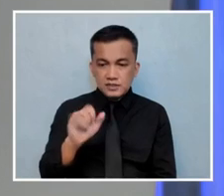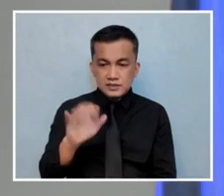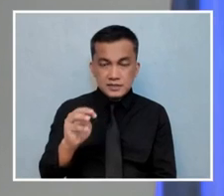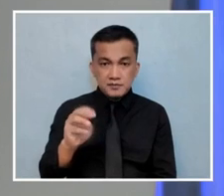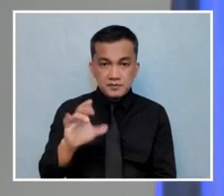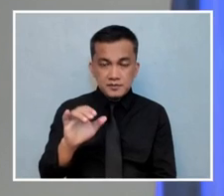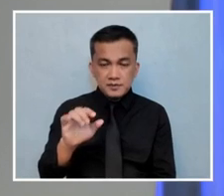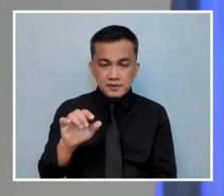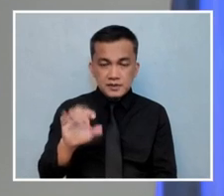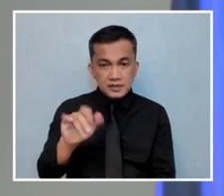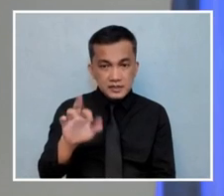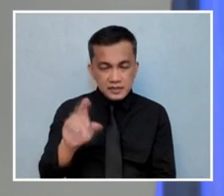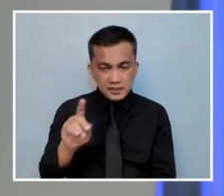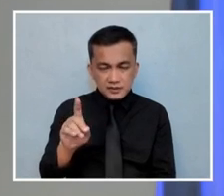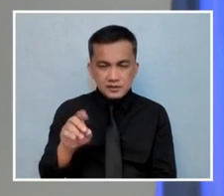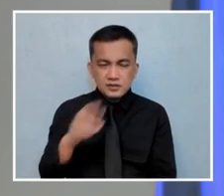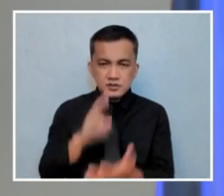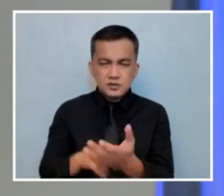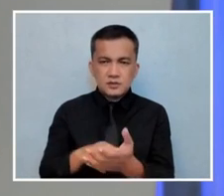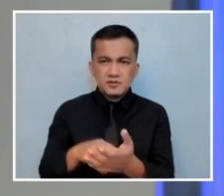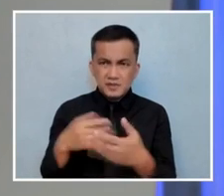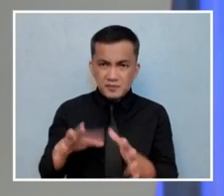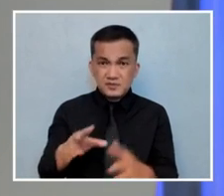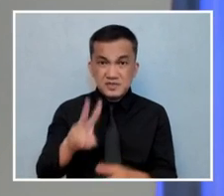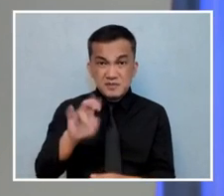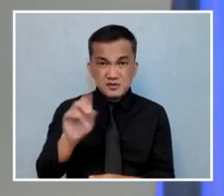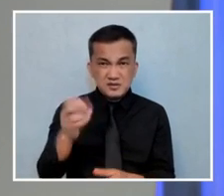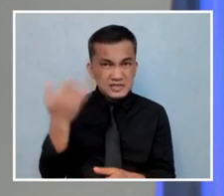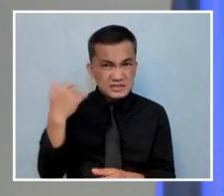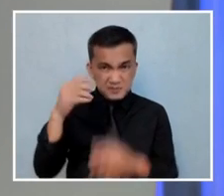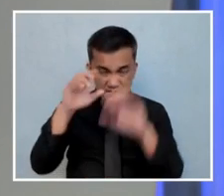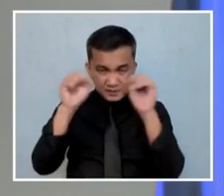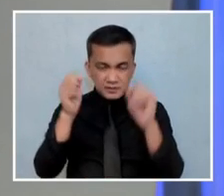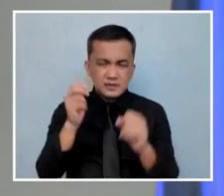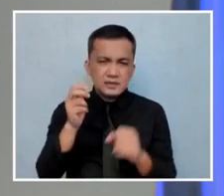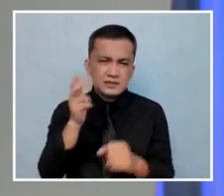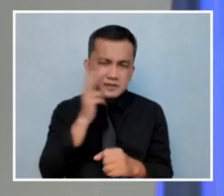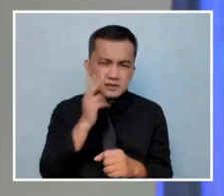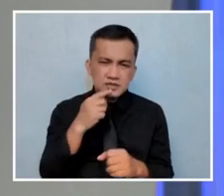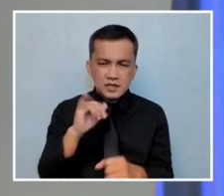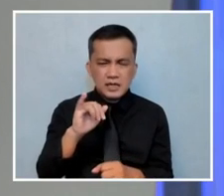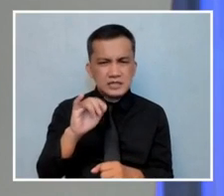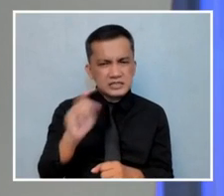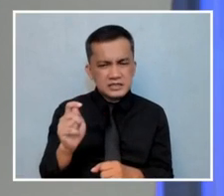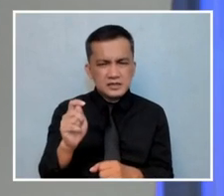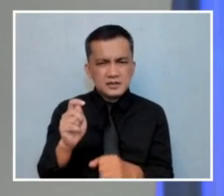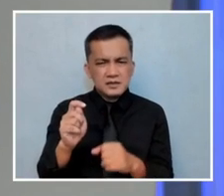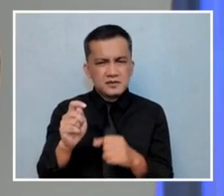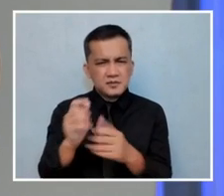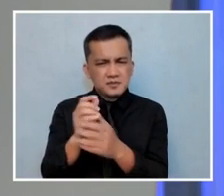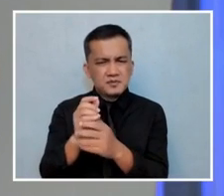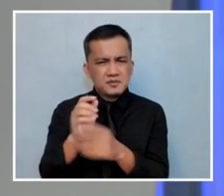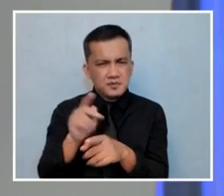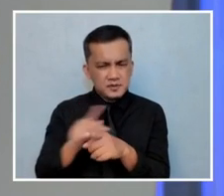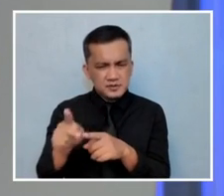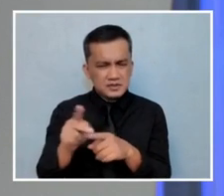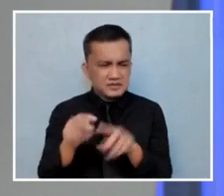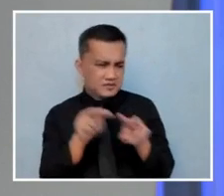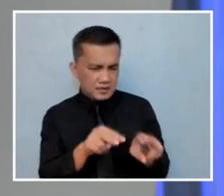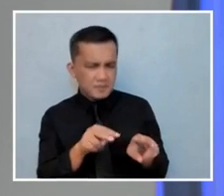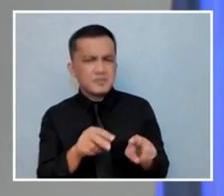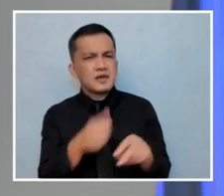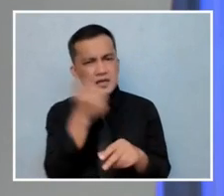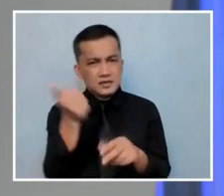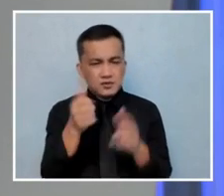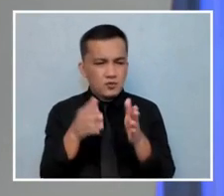ni dating Pangulong Duterte. Pero tingin ng isang grupo ng IT professionals, may iba pang paraan para palakasin